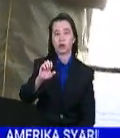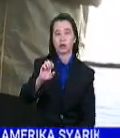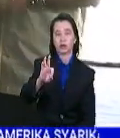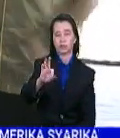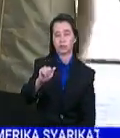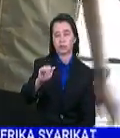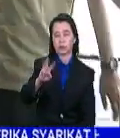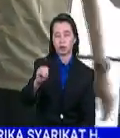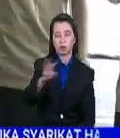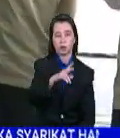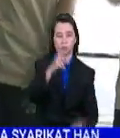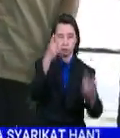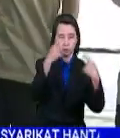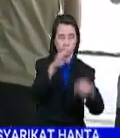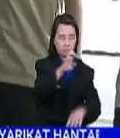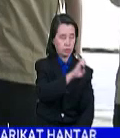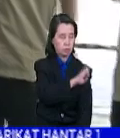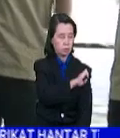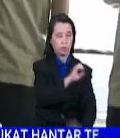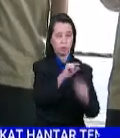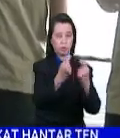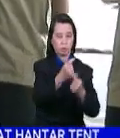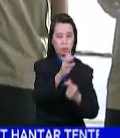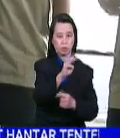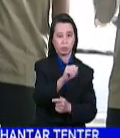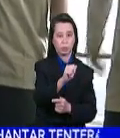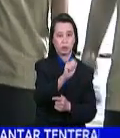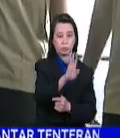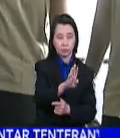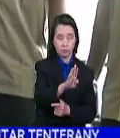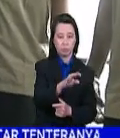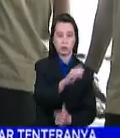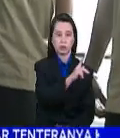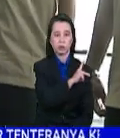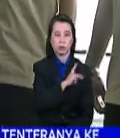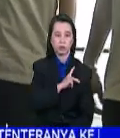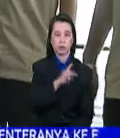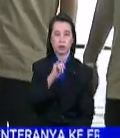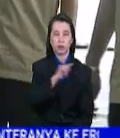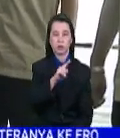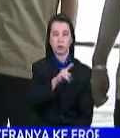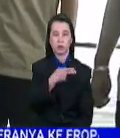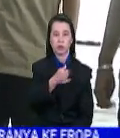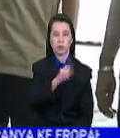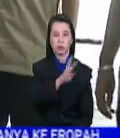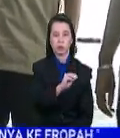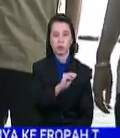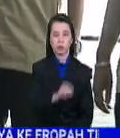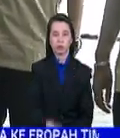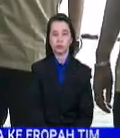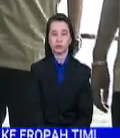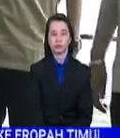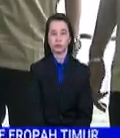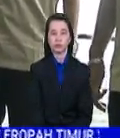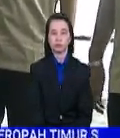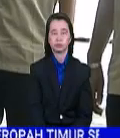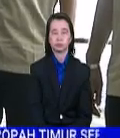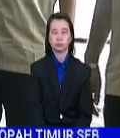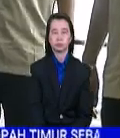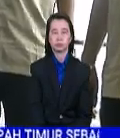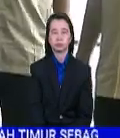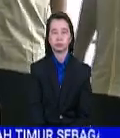Muhammad Amin dan ketua pegawai eksekutif kumpulan Malaysia Airlines caption Islami smile hai hai